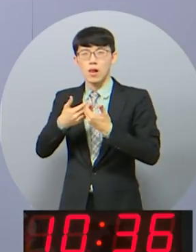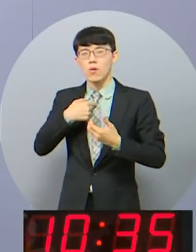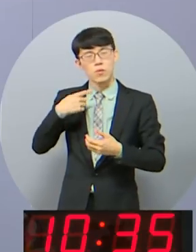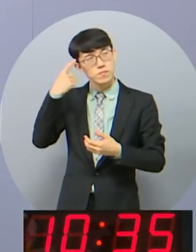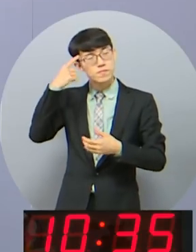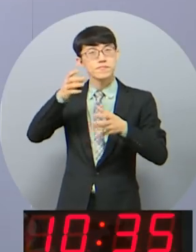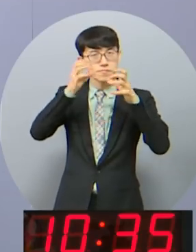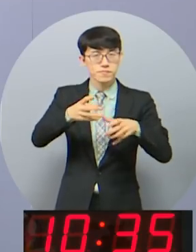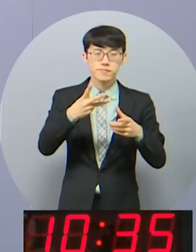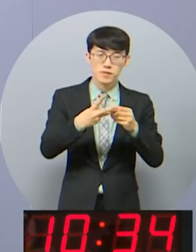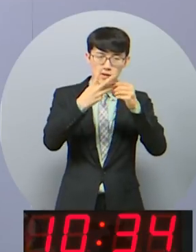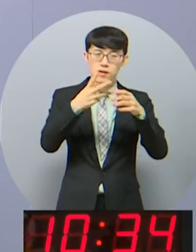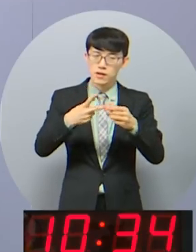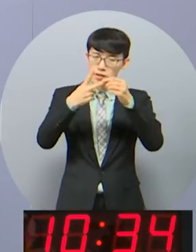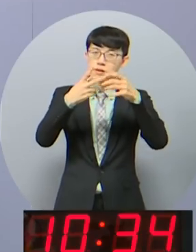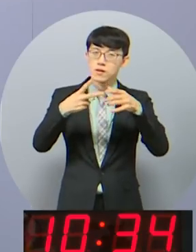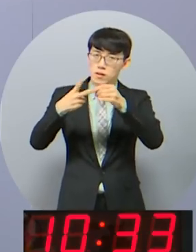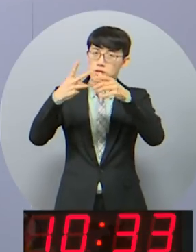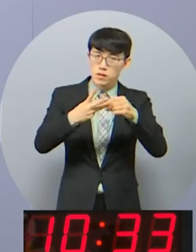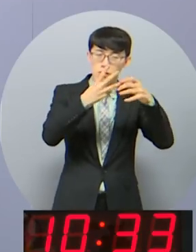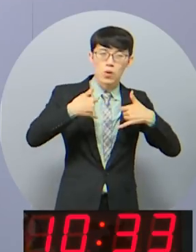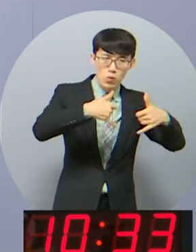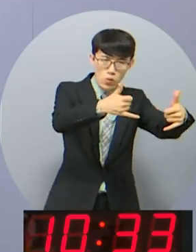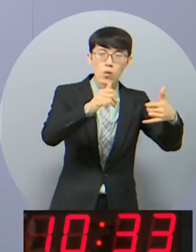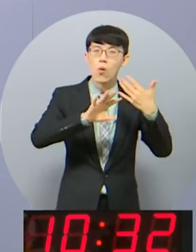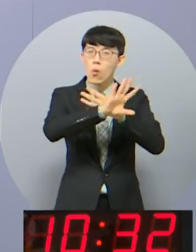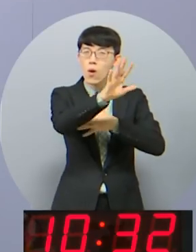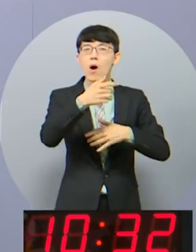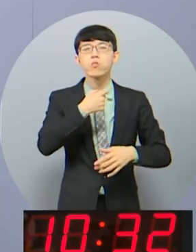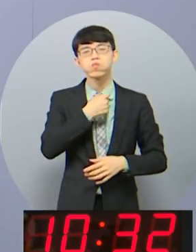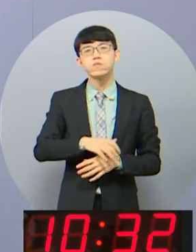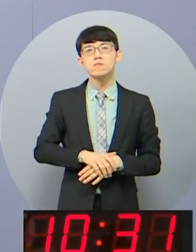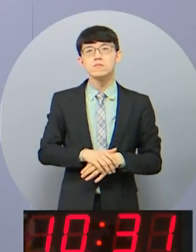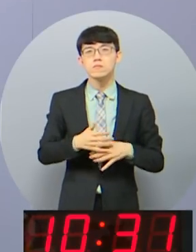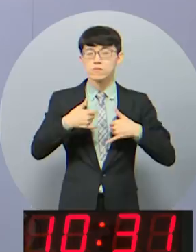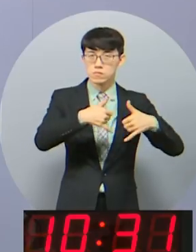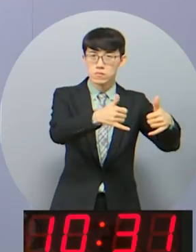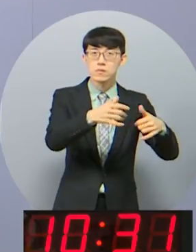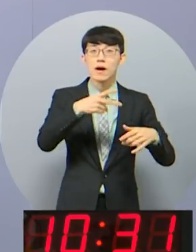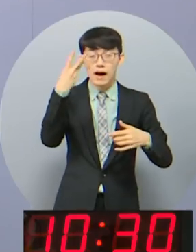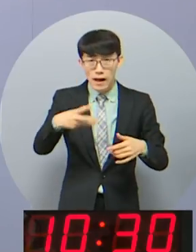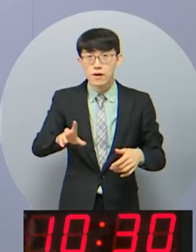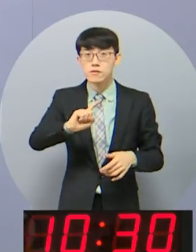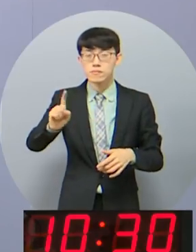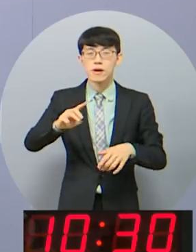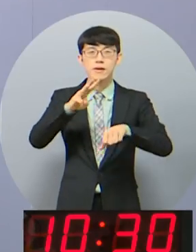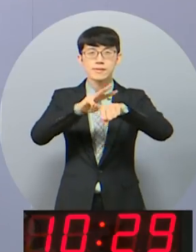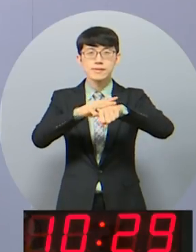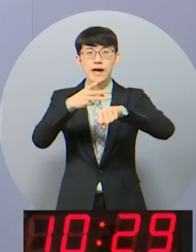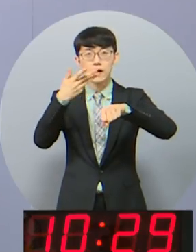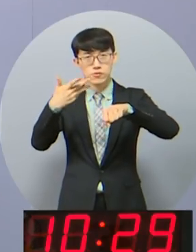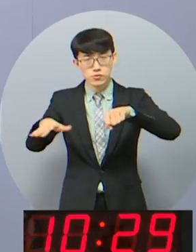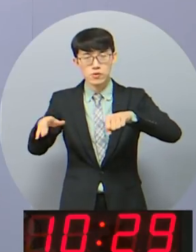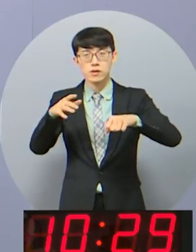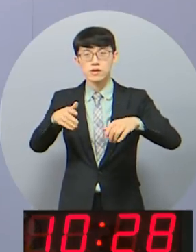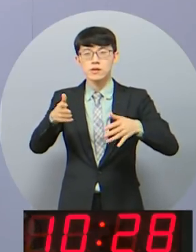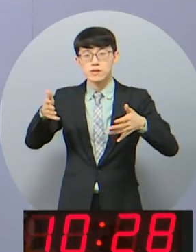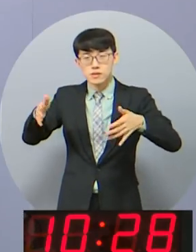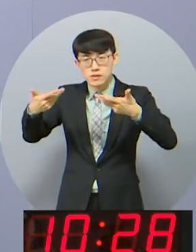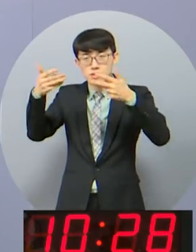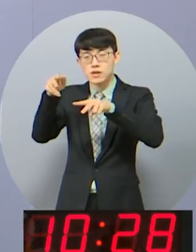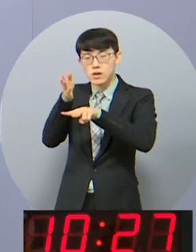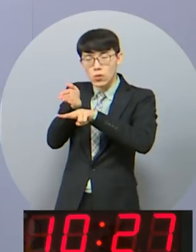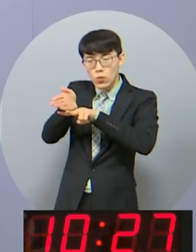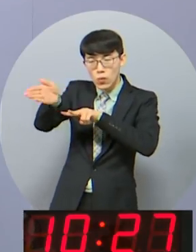外道路。那淡海轻轨的延伸，这也是一个关键。大家都知道，在年底我们的轻轨就要完